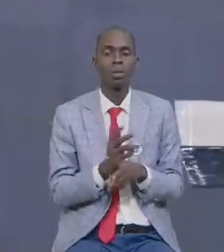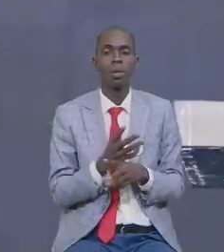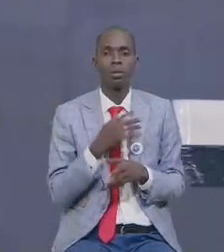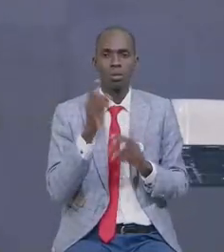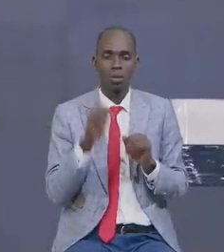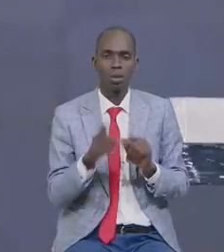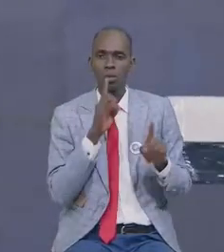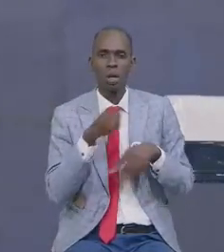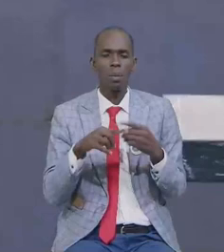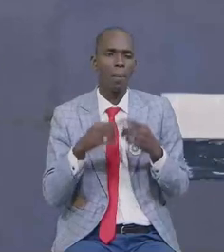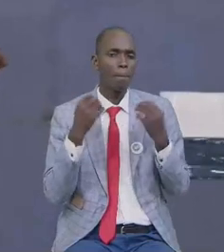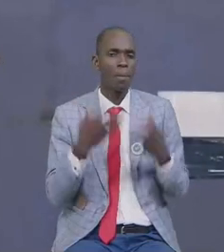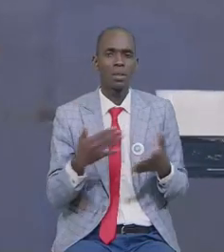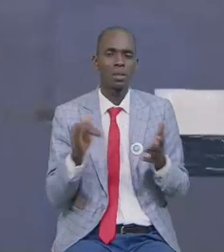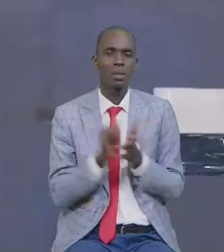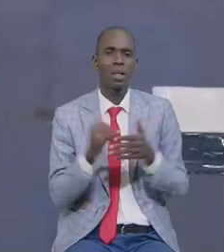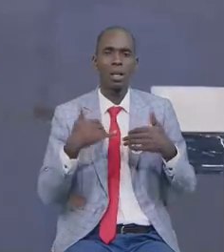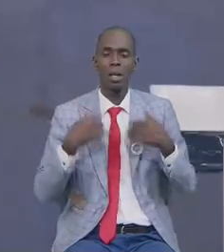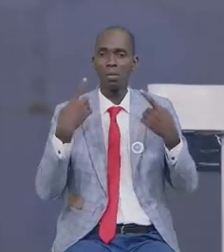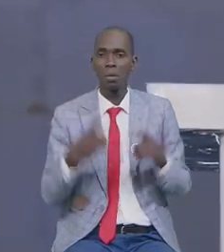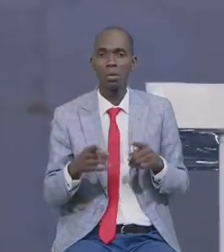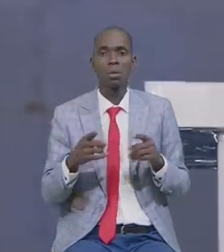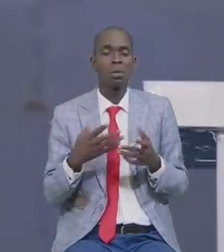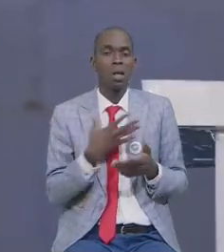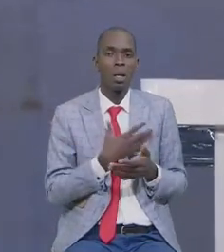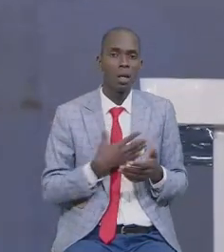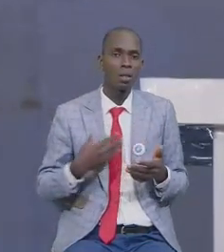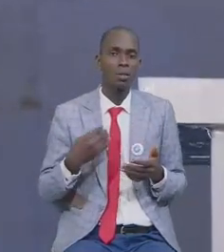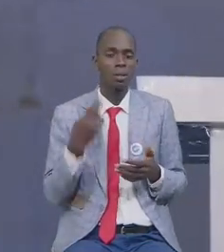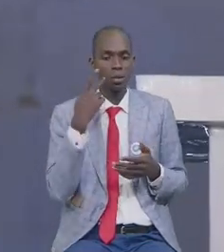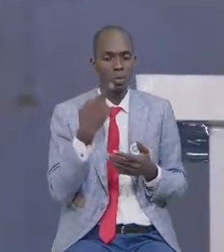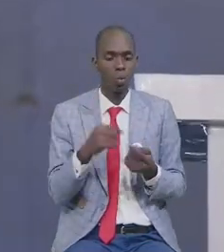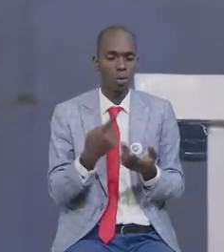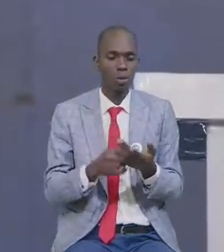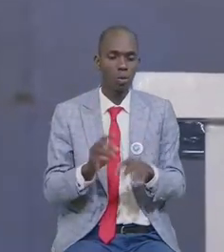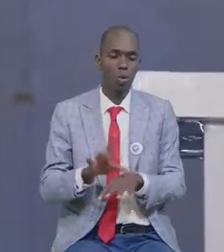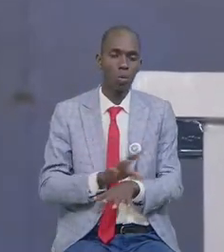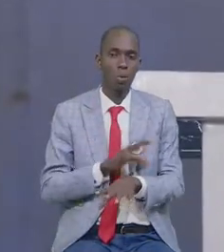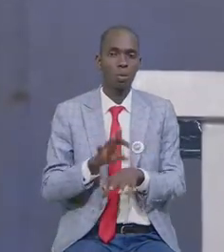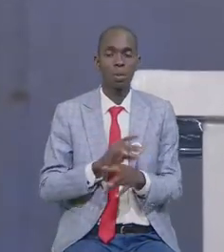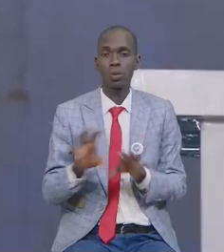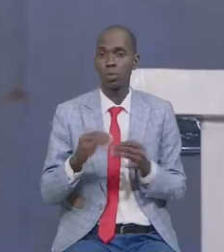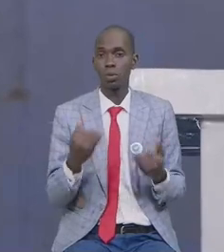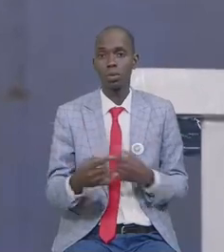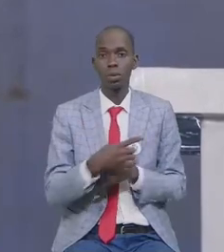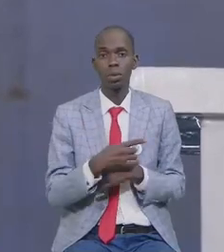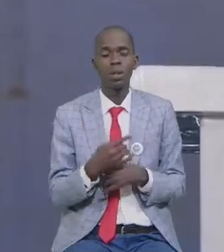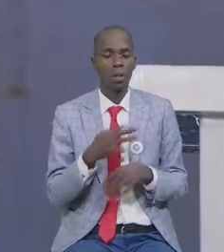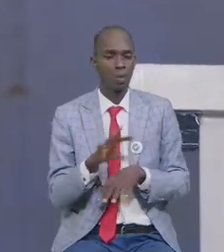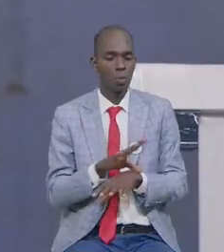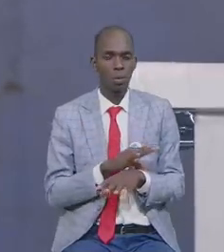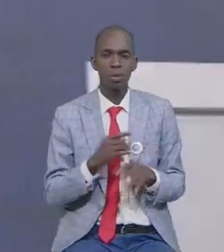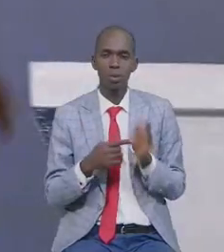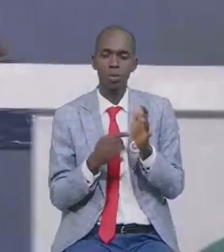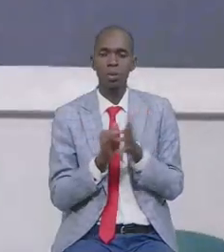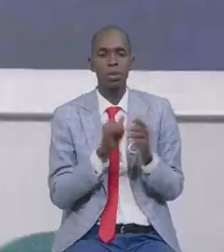Et beaucoup de choses se sont passées. L'ordinateur, regardez ce que l'ordinateur peut faire aujourd'hui. L'impossible est possible.